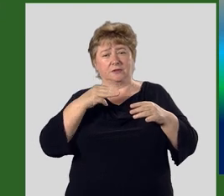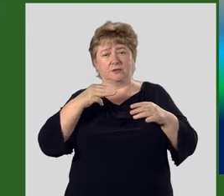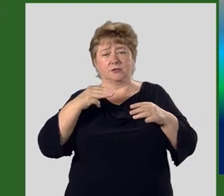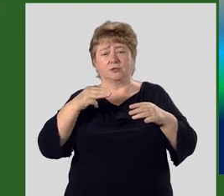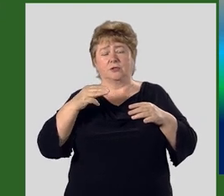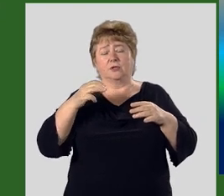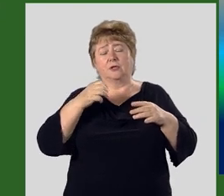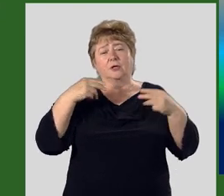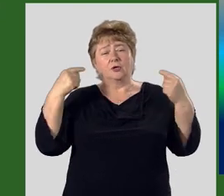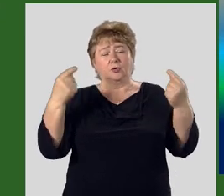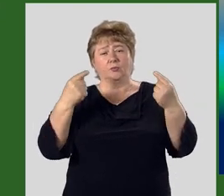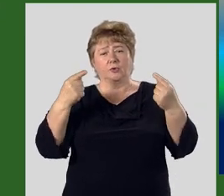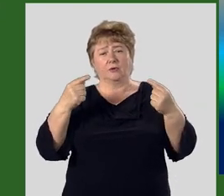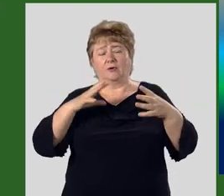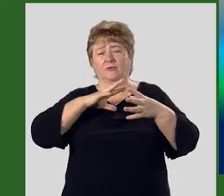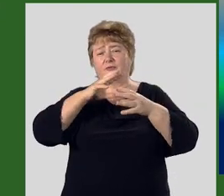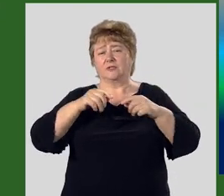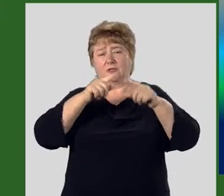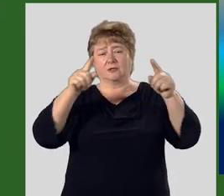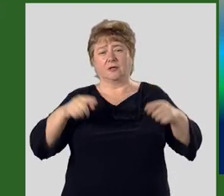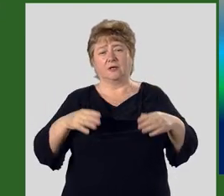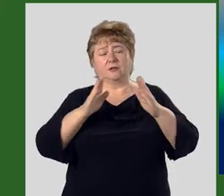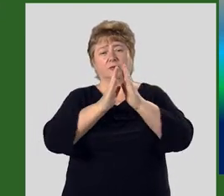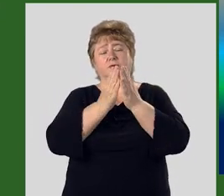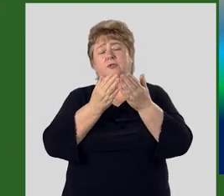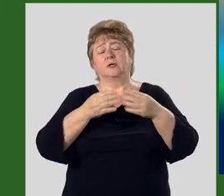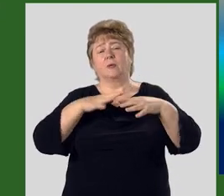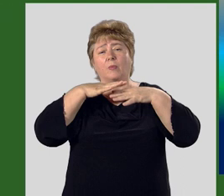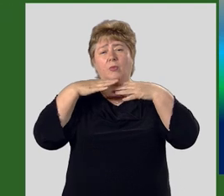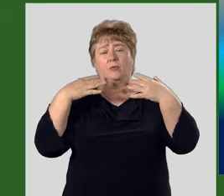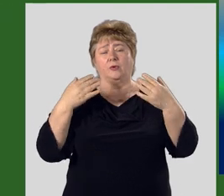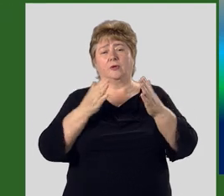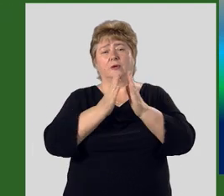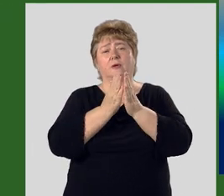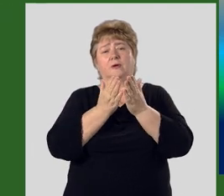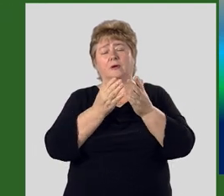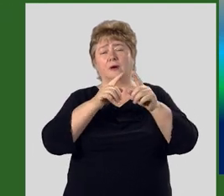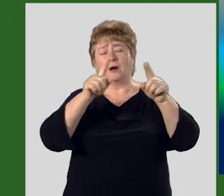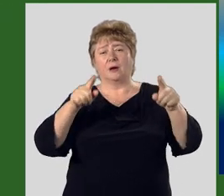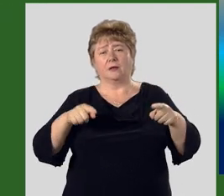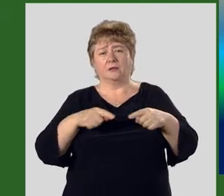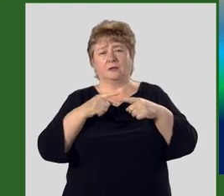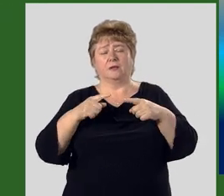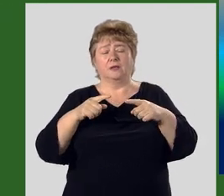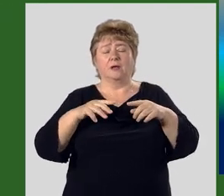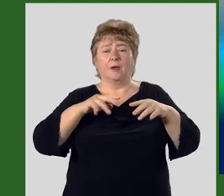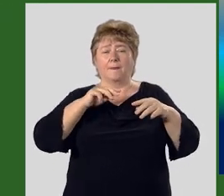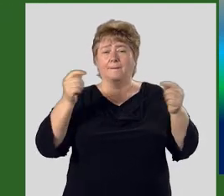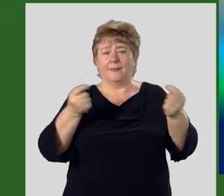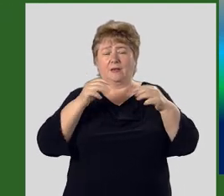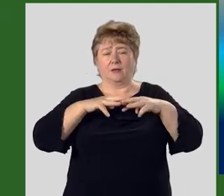тысячам и крупнее. Все карты учебника и многие карты атласа